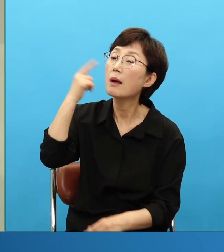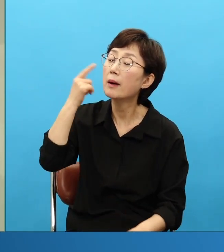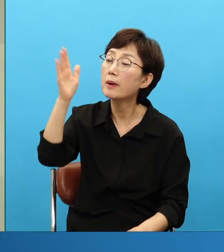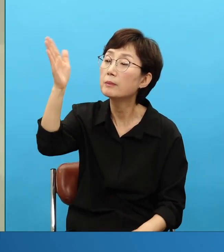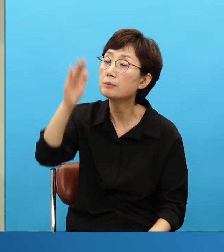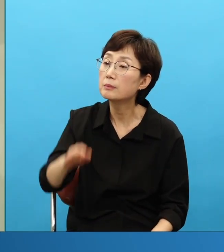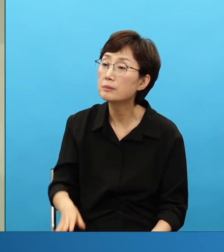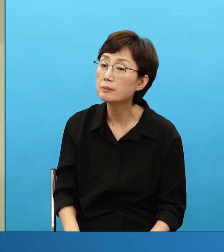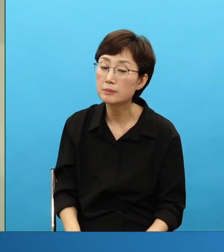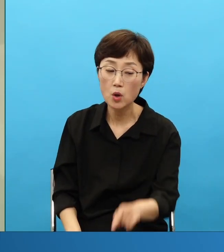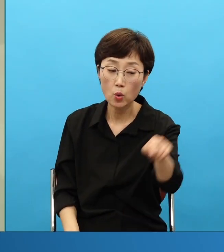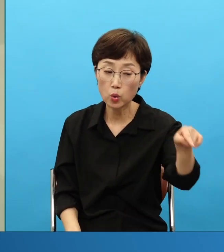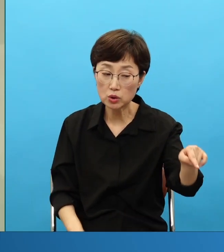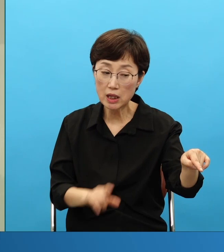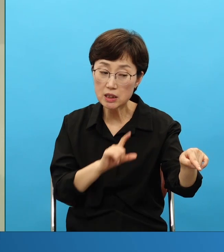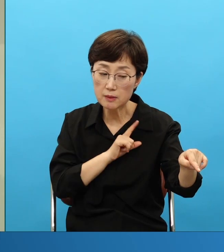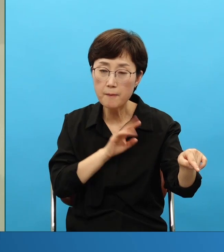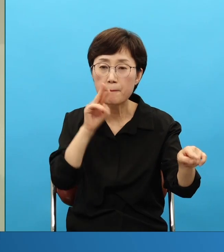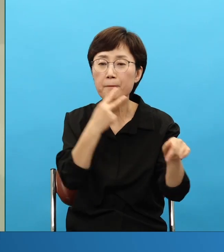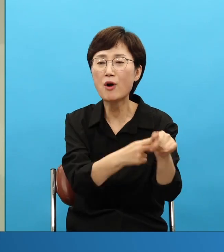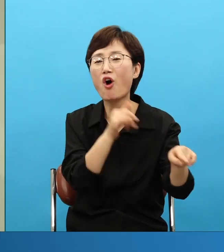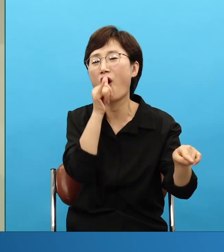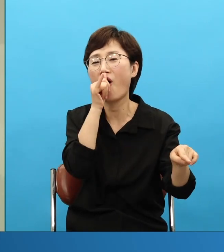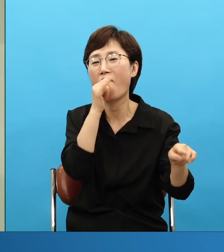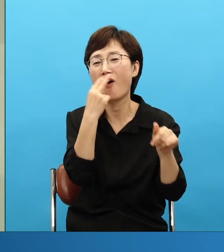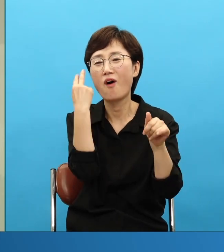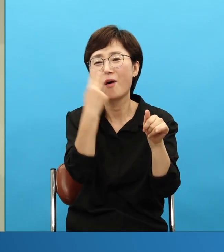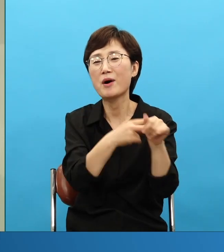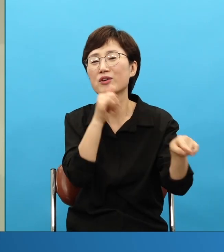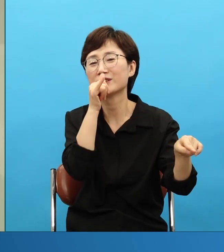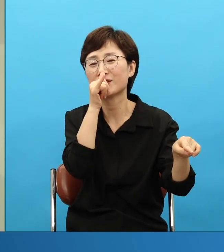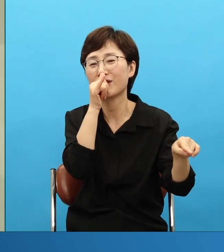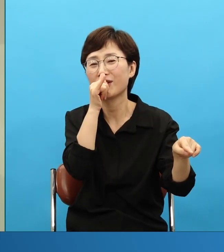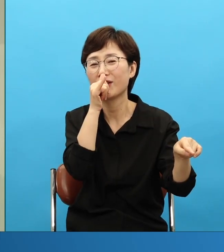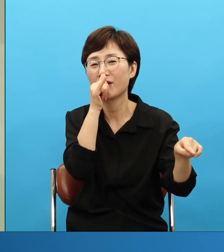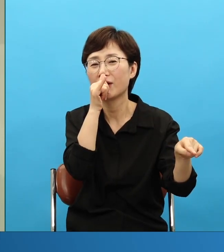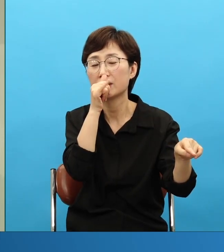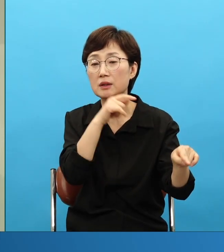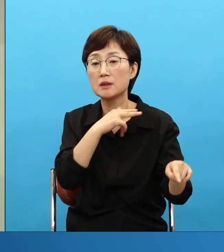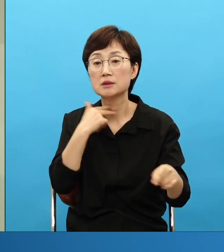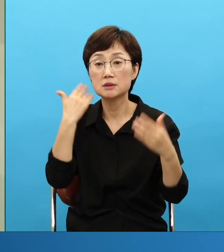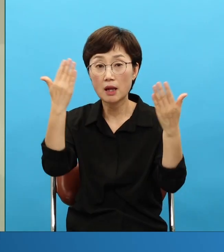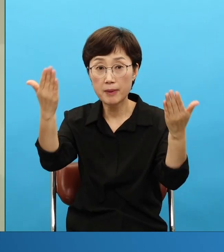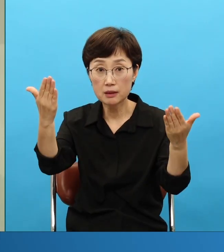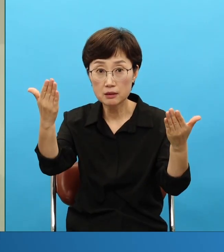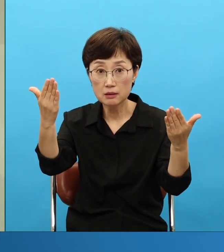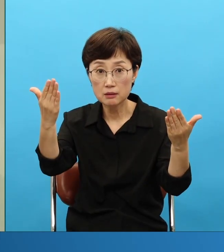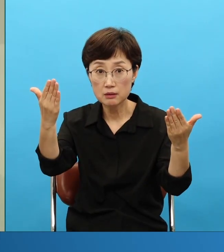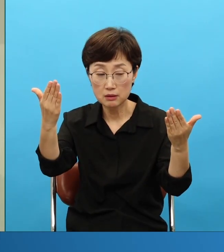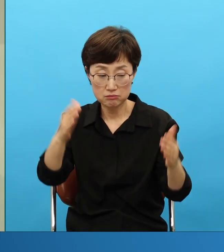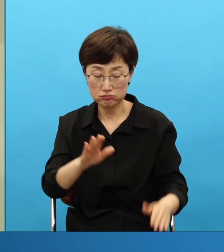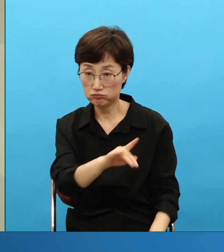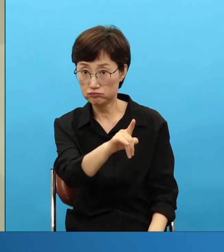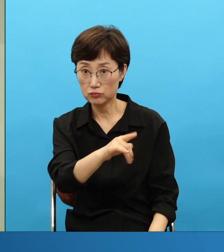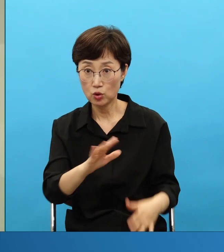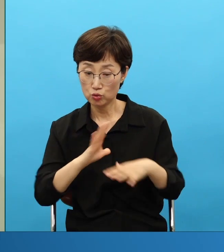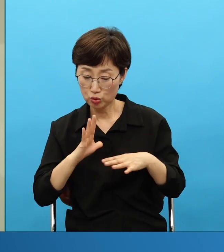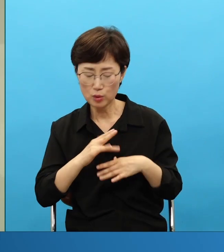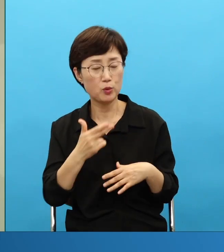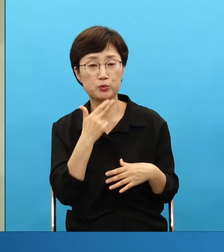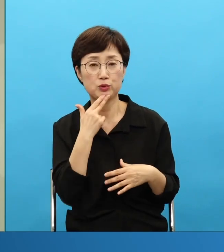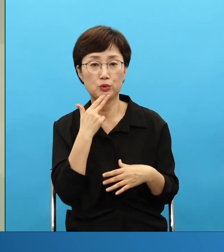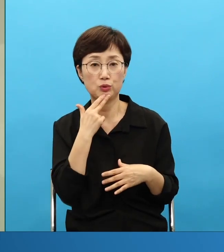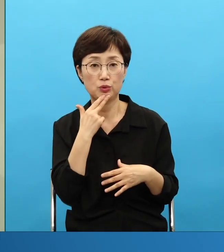바울 있었잖아요. And Paul was standing there 그렇죠. as a 그 witness. 현장입니다. It was that kind of feeling. 스데반 거침없이 얘기했어요. And without hesitation,